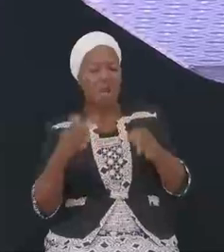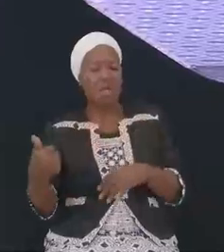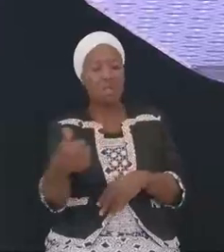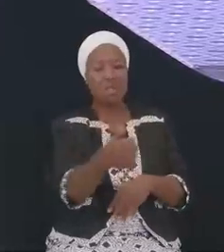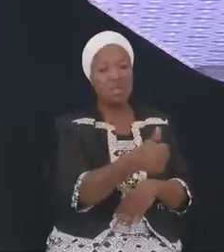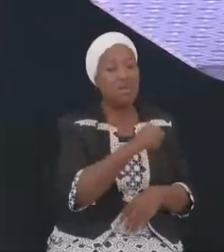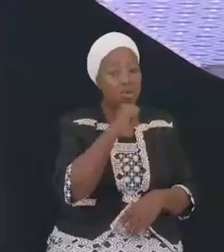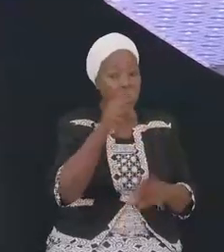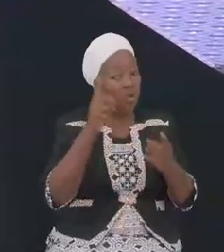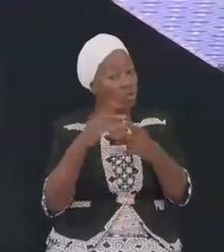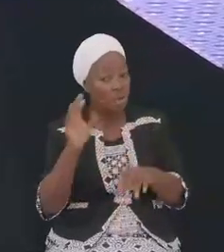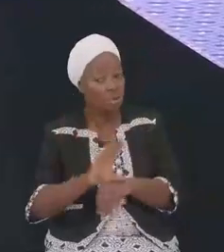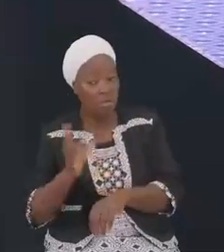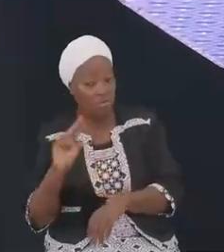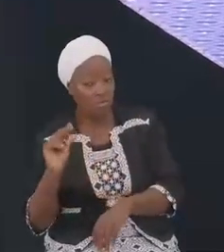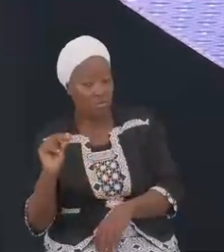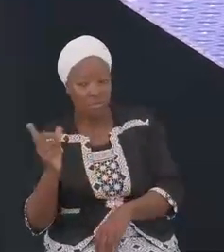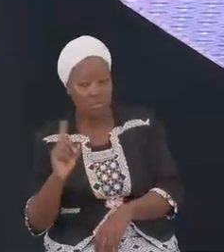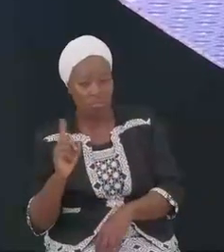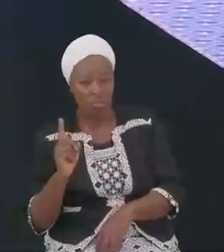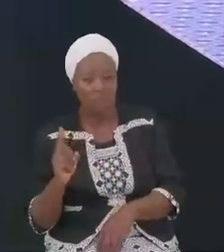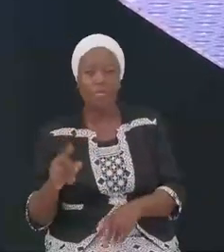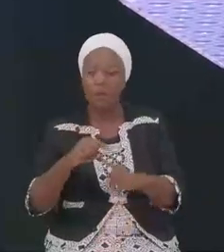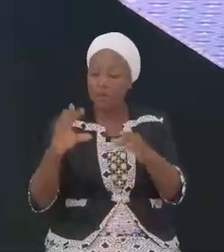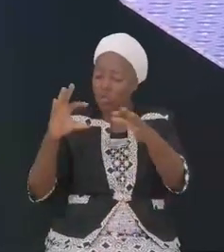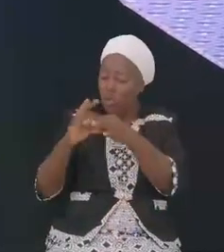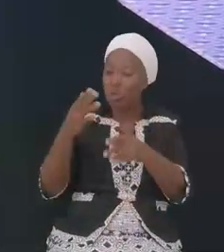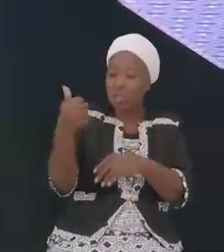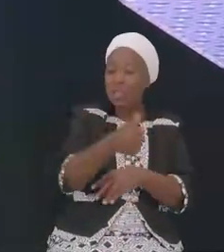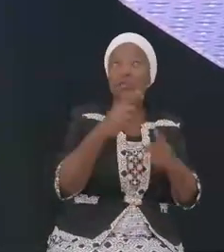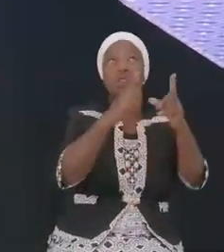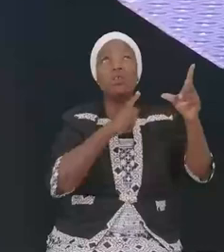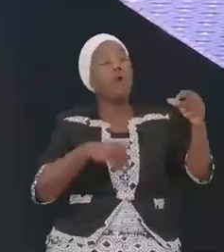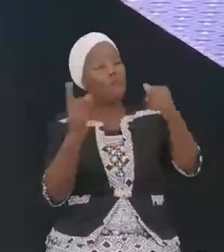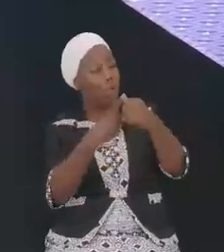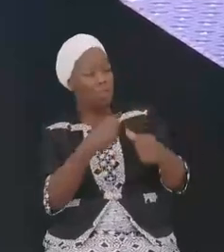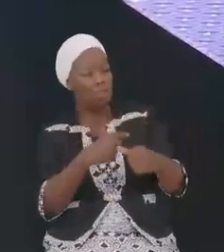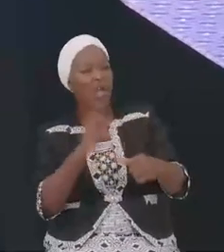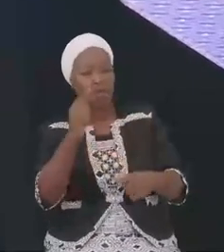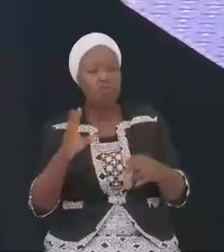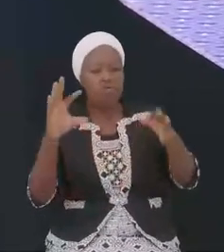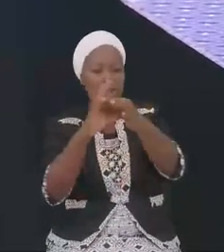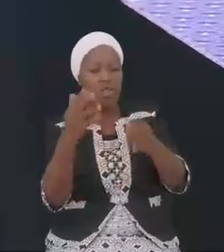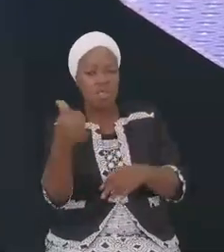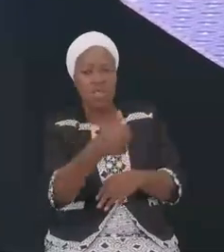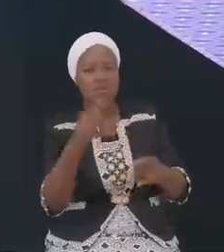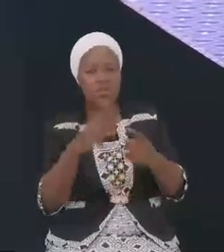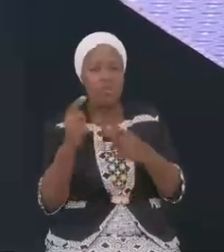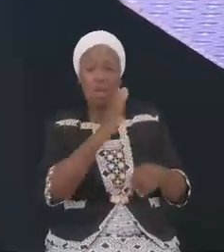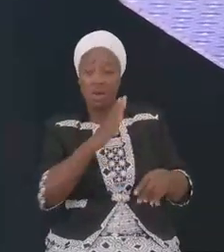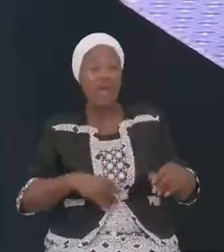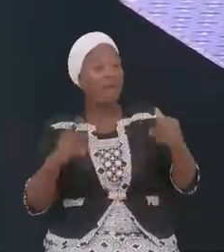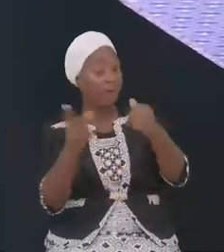attachez-nous à l'église. Tu t'attaches au Seigneur d'abord, tu t'attaches à Christ d'abord.